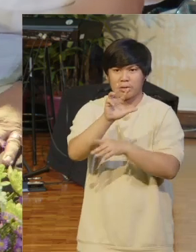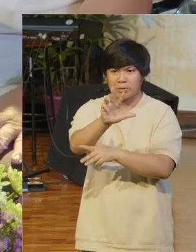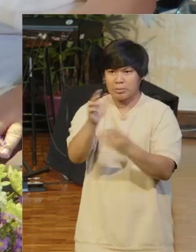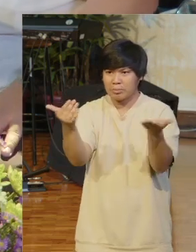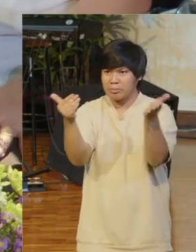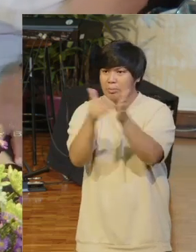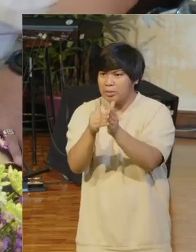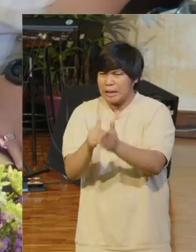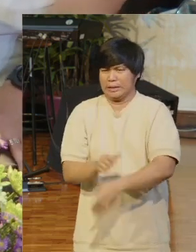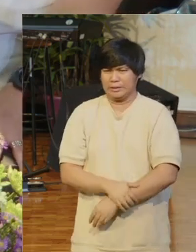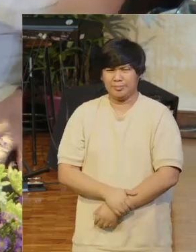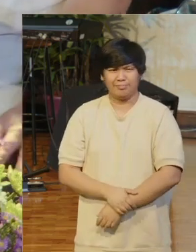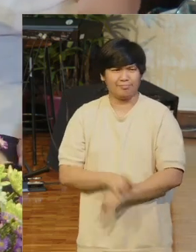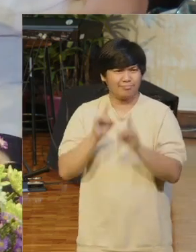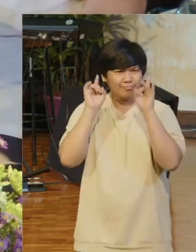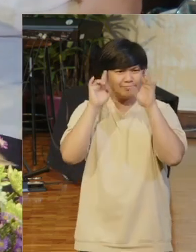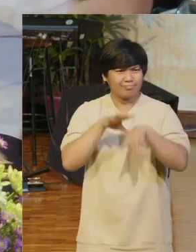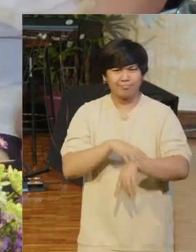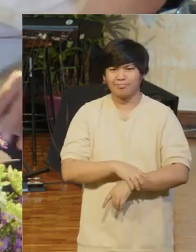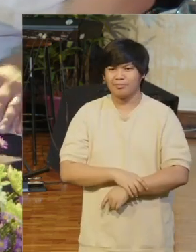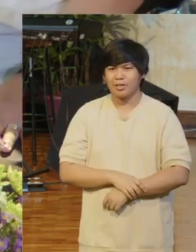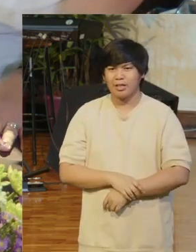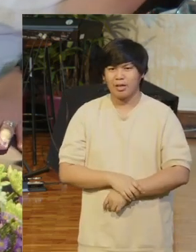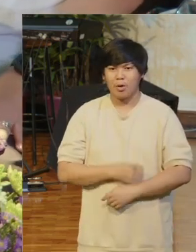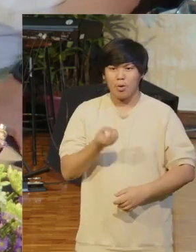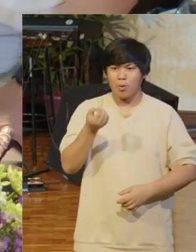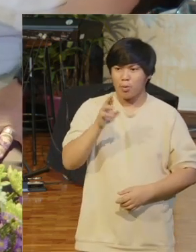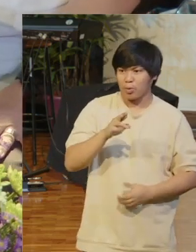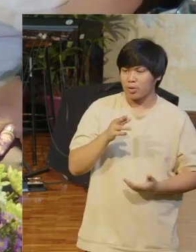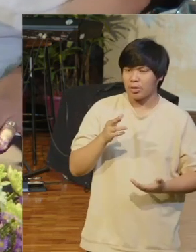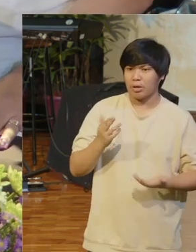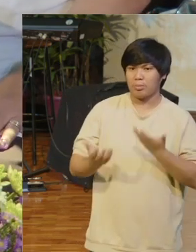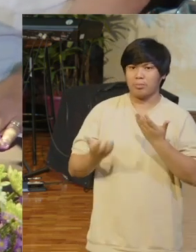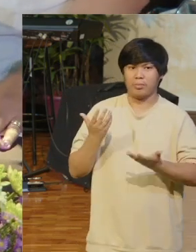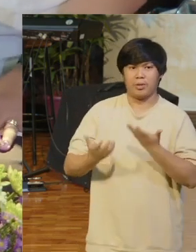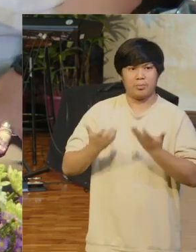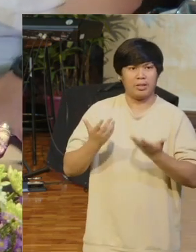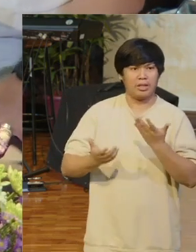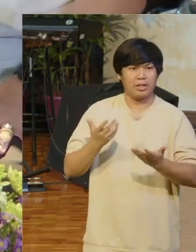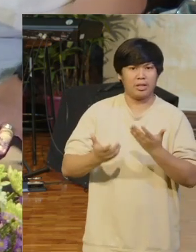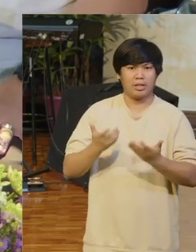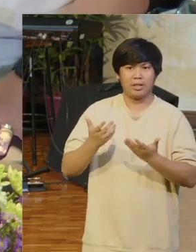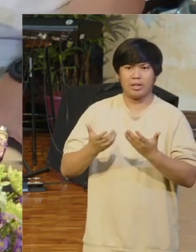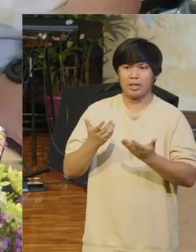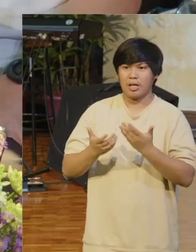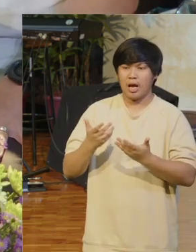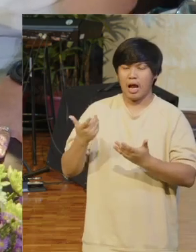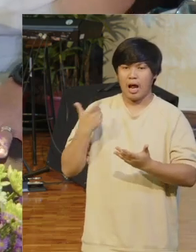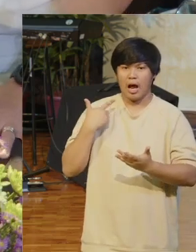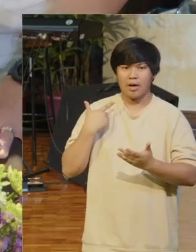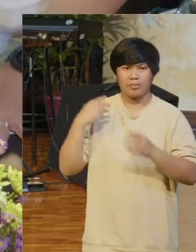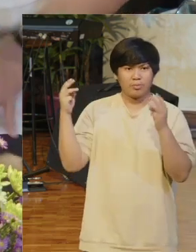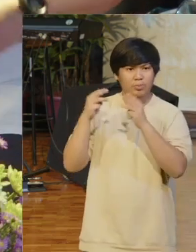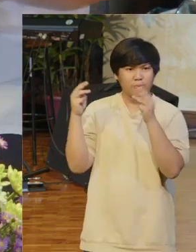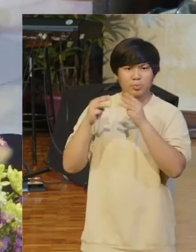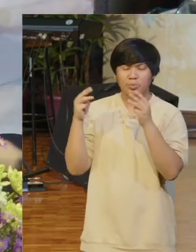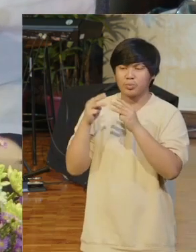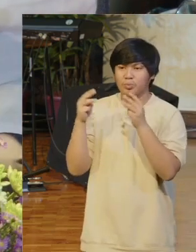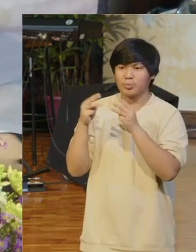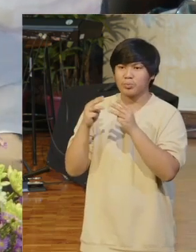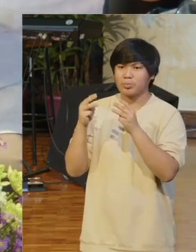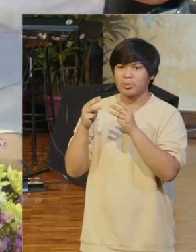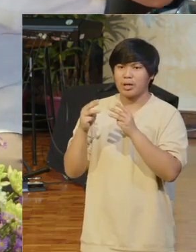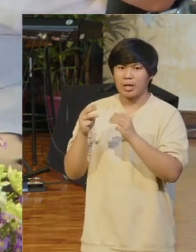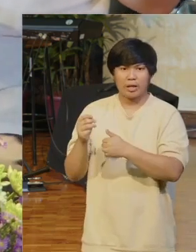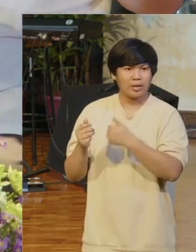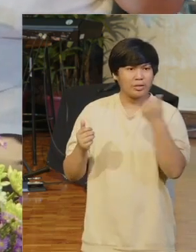habang nagkakaroon ng mga parang ng kaguluhan doon, meron